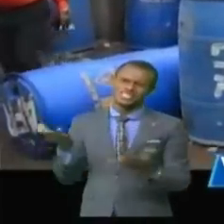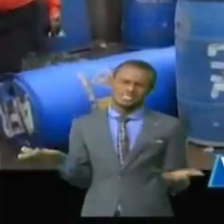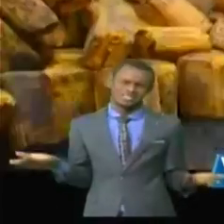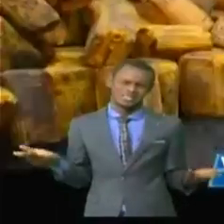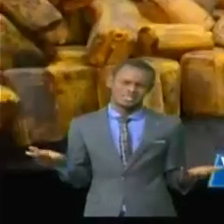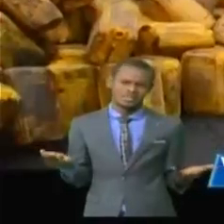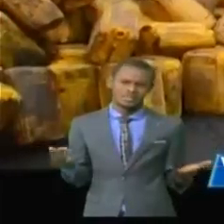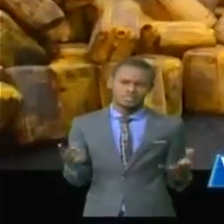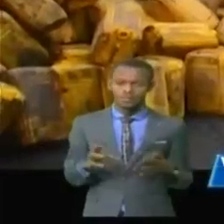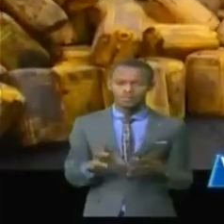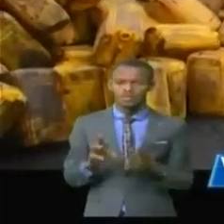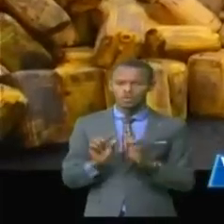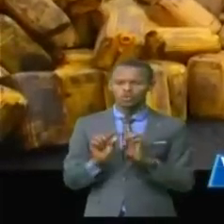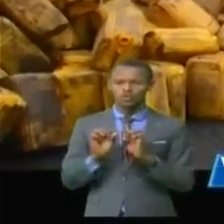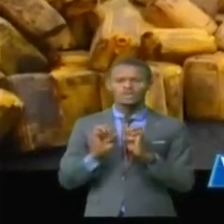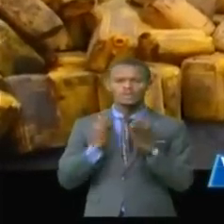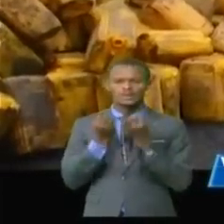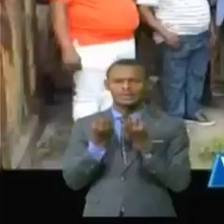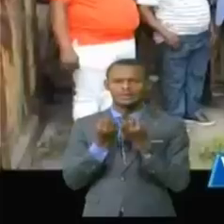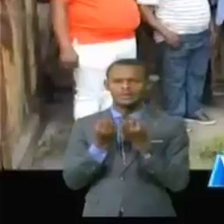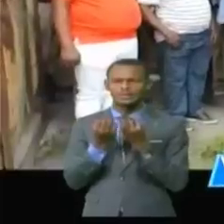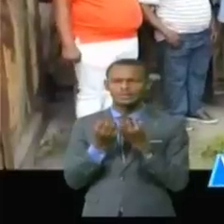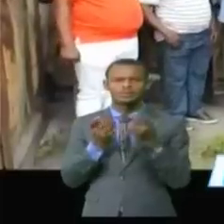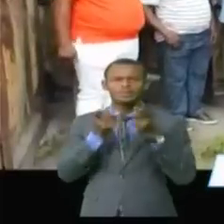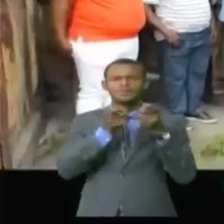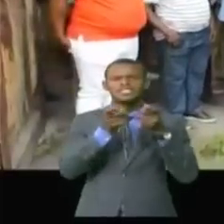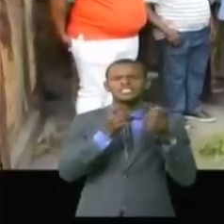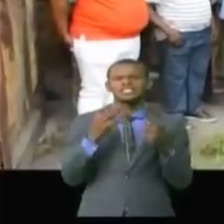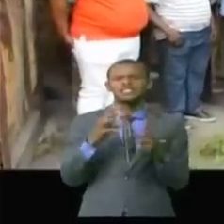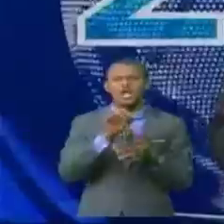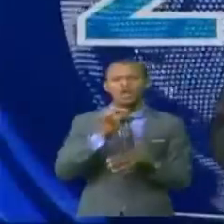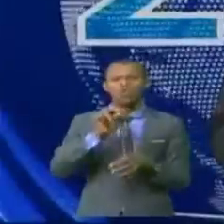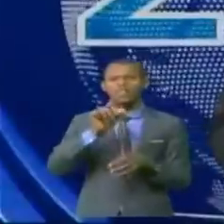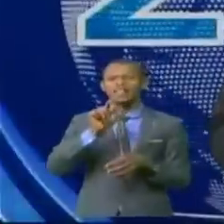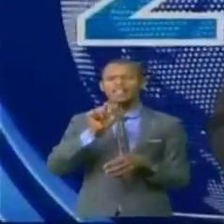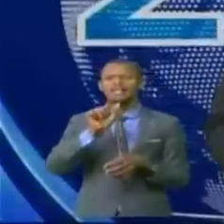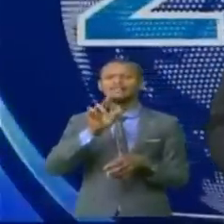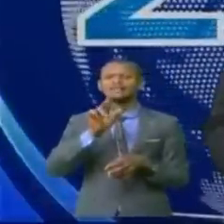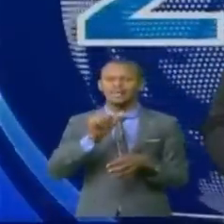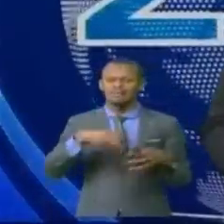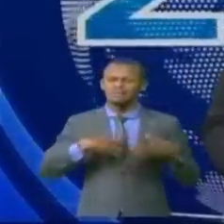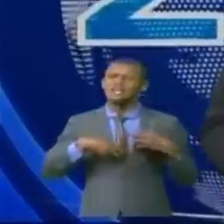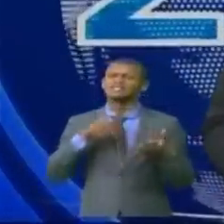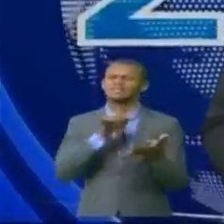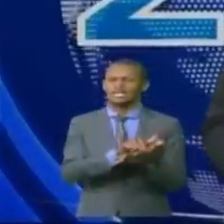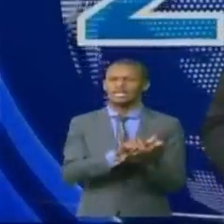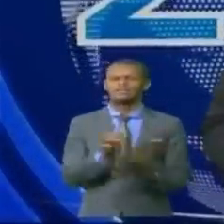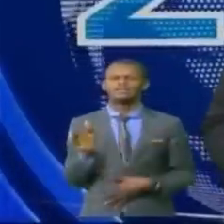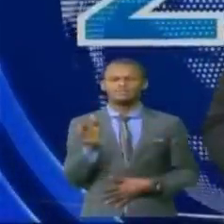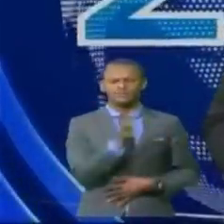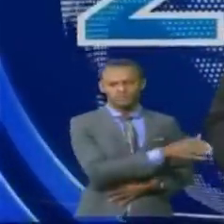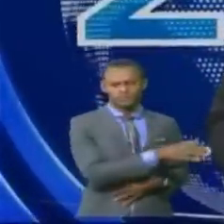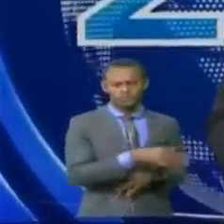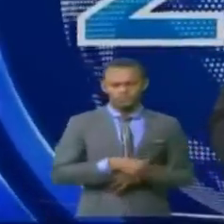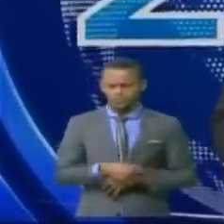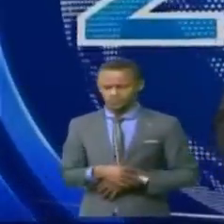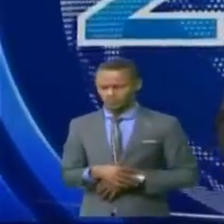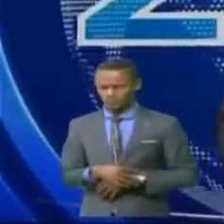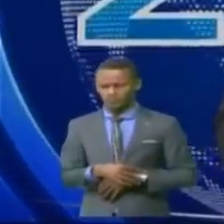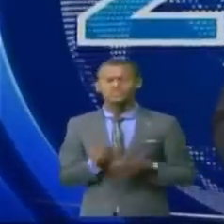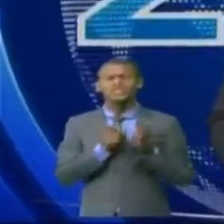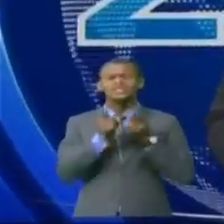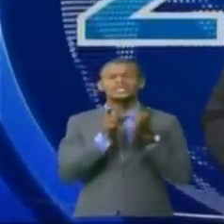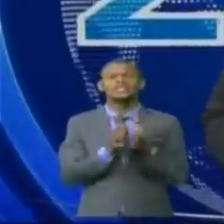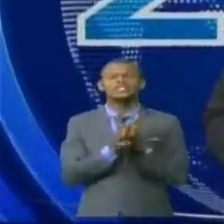martelé les membres de la direction générale de l'ONATRA présents dans cette tournée. Et puis le directeur général du Fonds de promotion